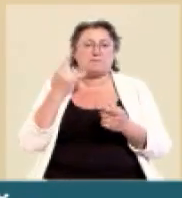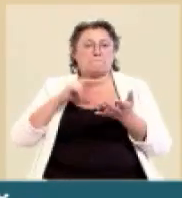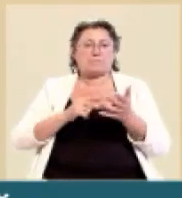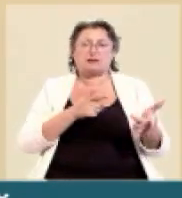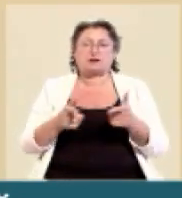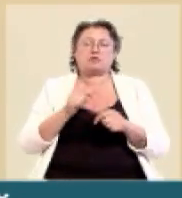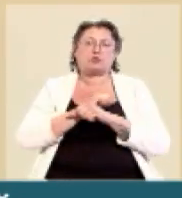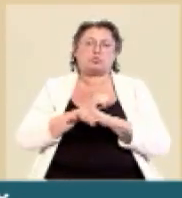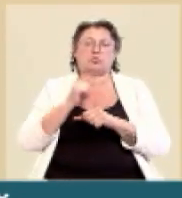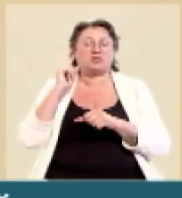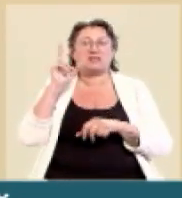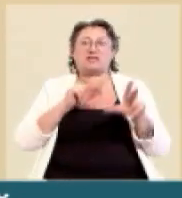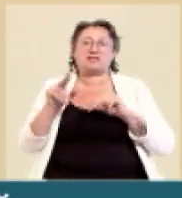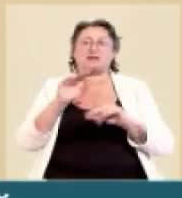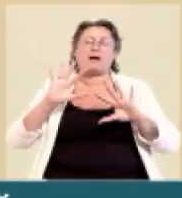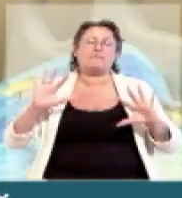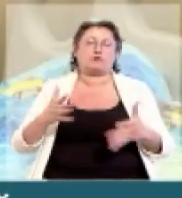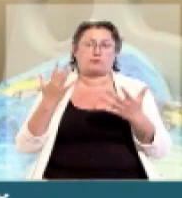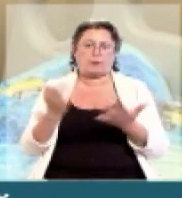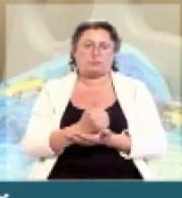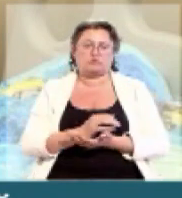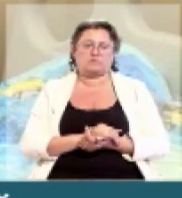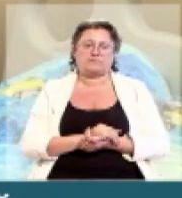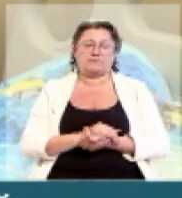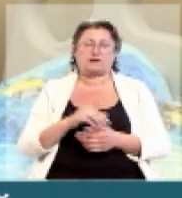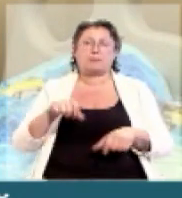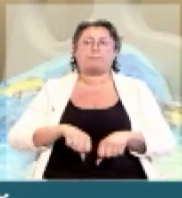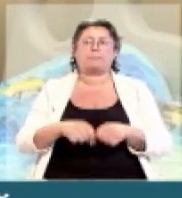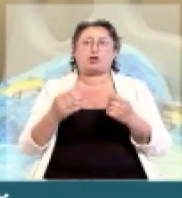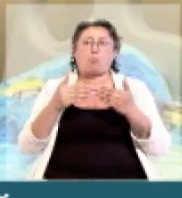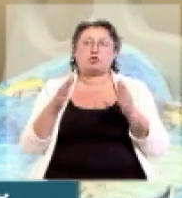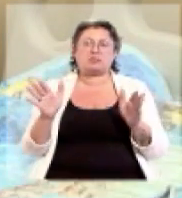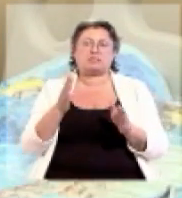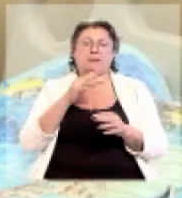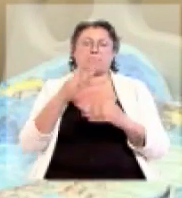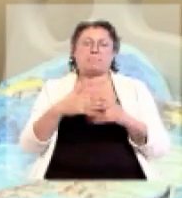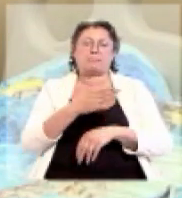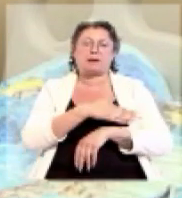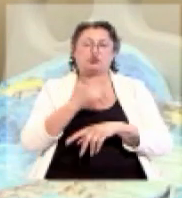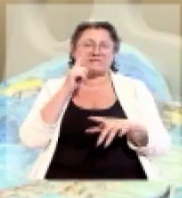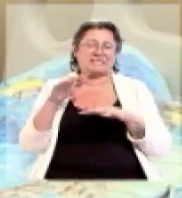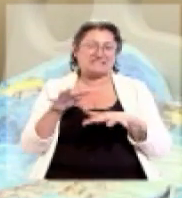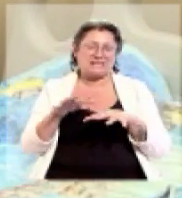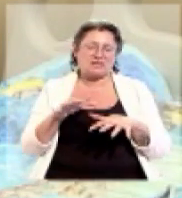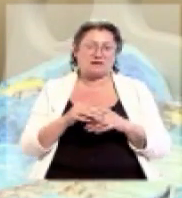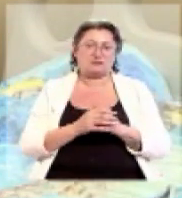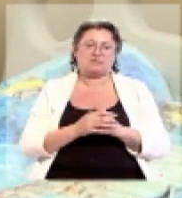досуг, и не надеяться на пресловутое авось. Открытый перелом предплечья,